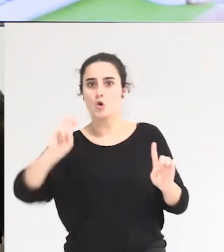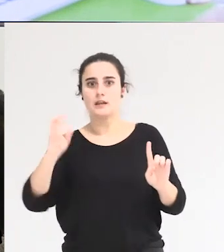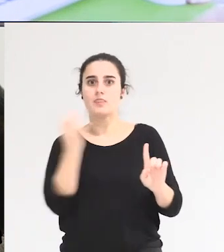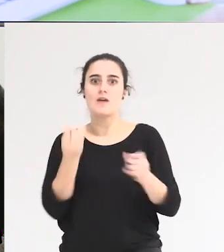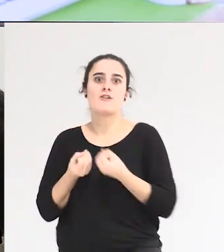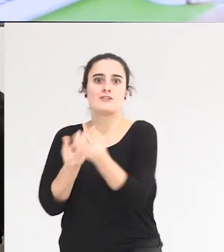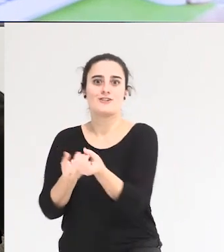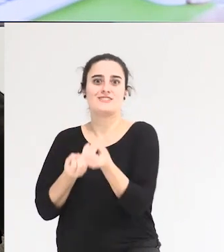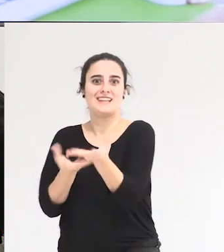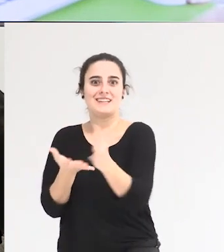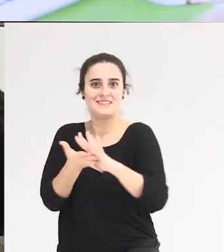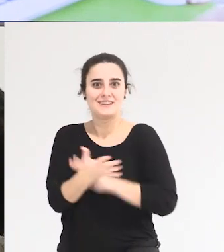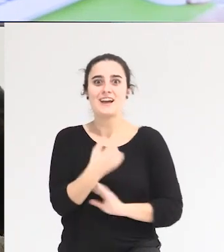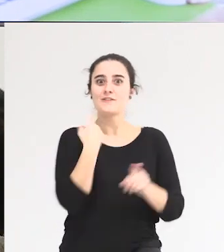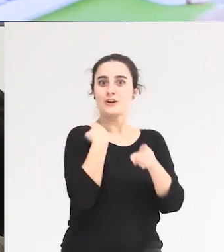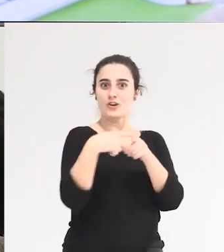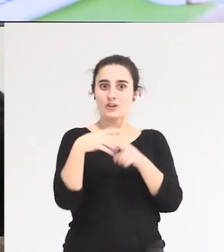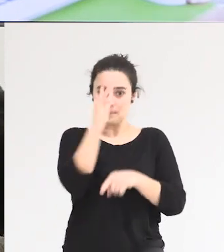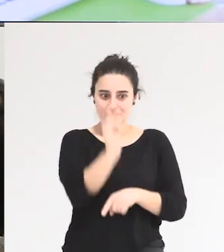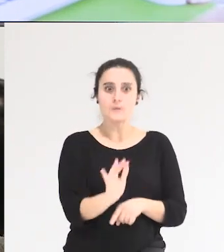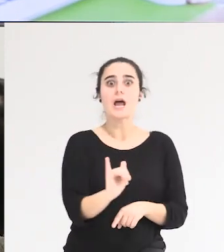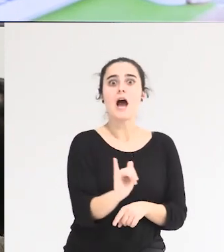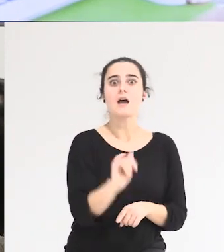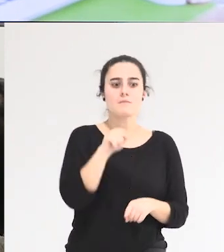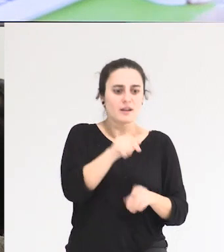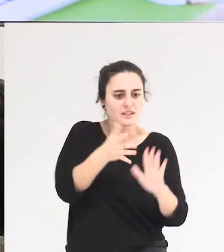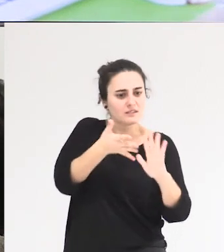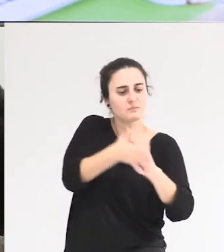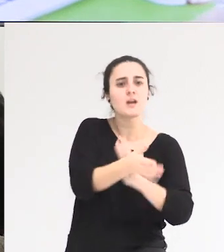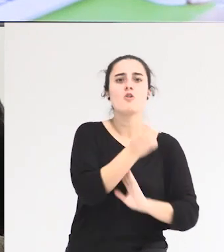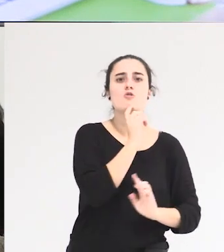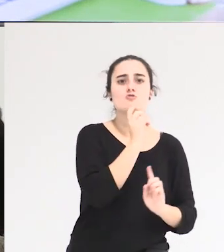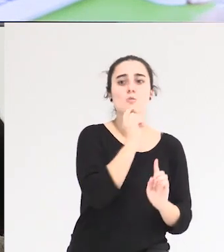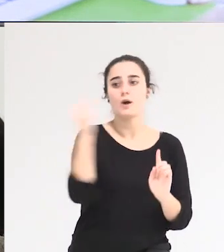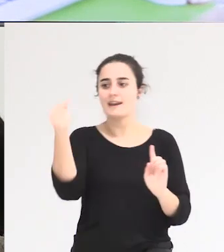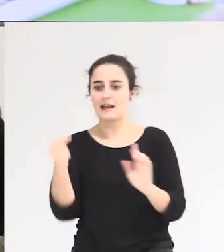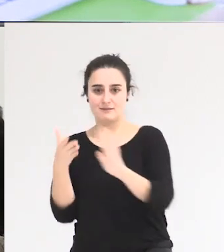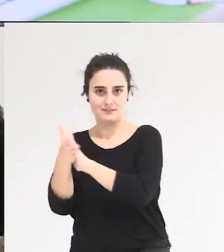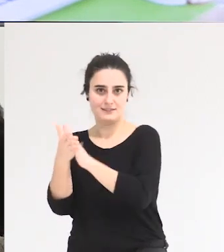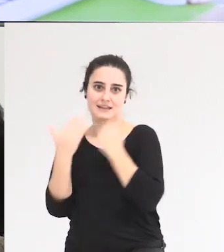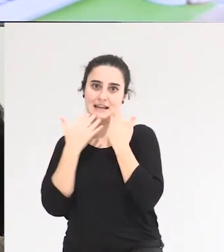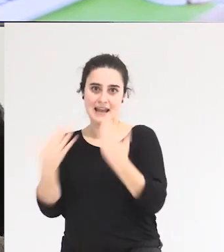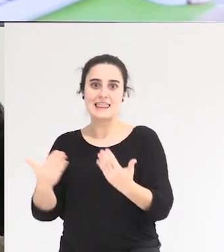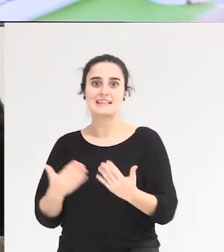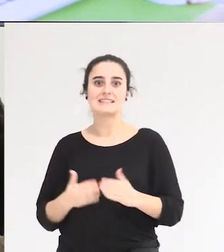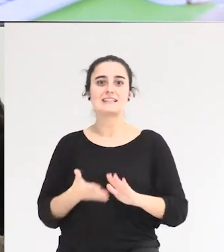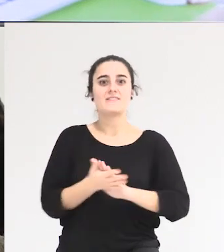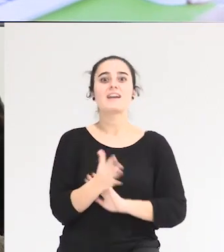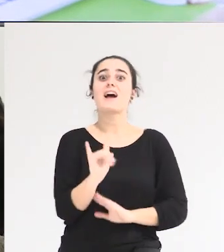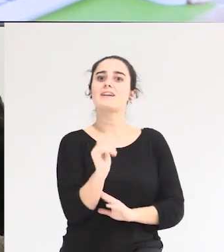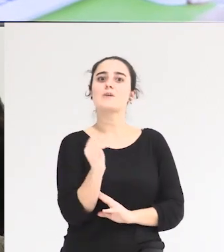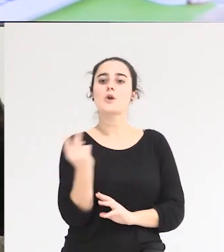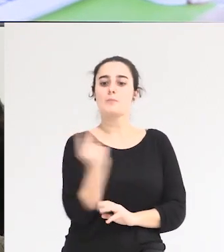baina gauza hon horiek ere azaltzen dira gauza txarrak edo bestelako gauzak azaltzen baditut ere. Alegia, ambivalentzia